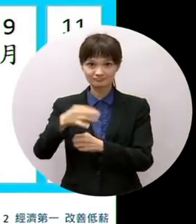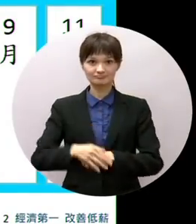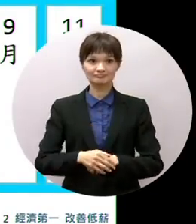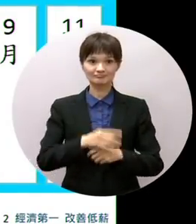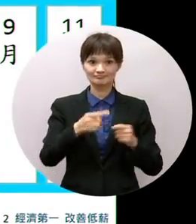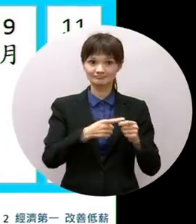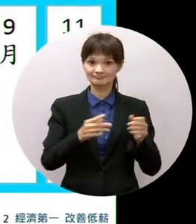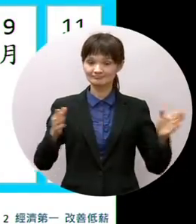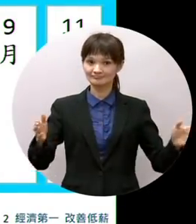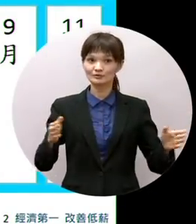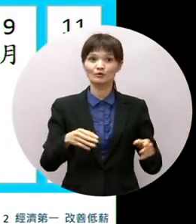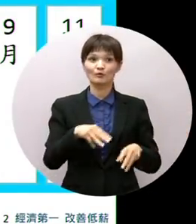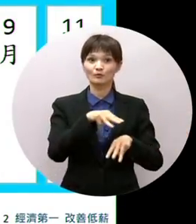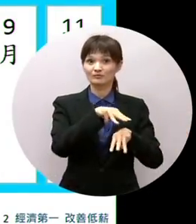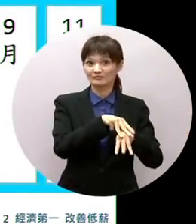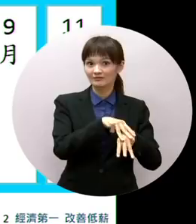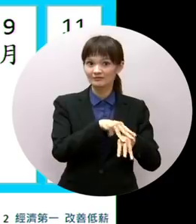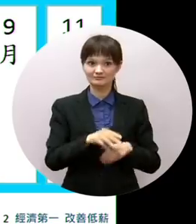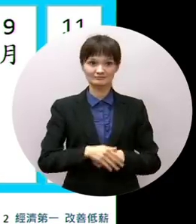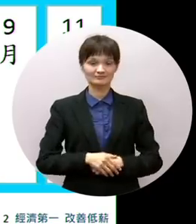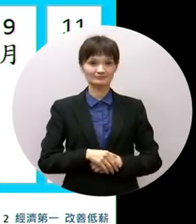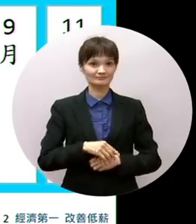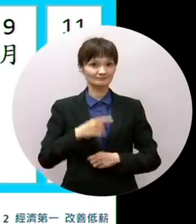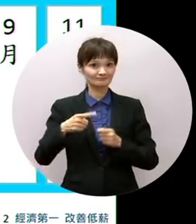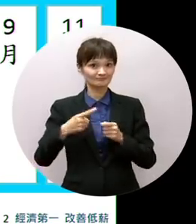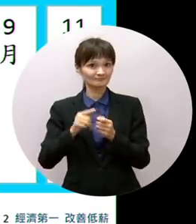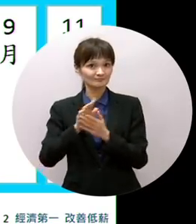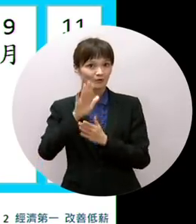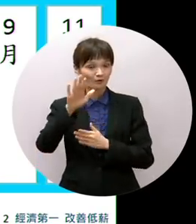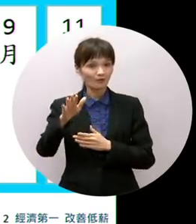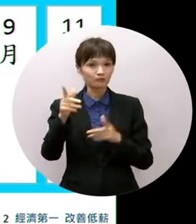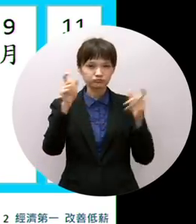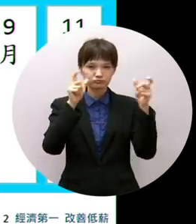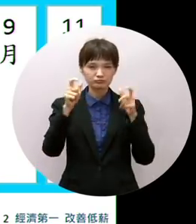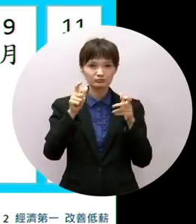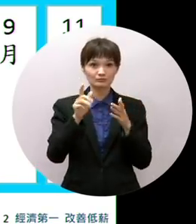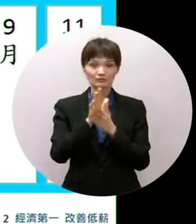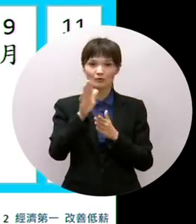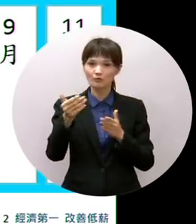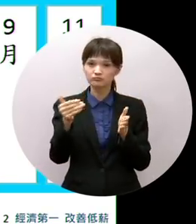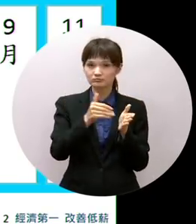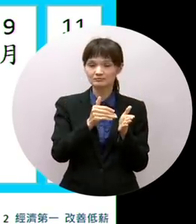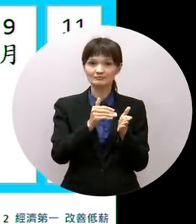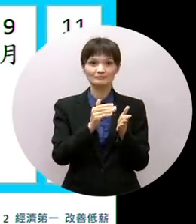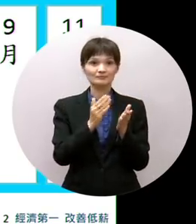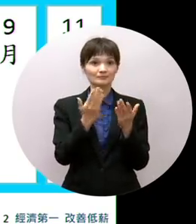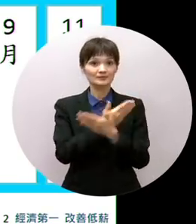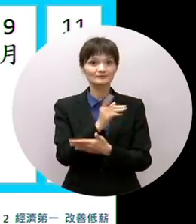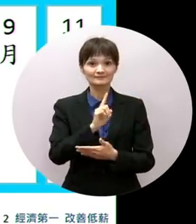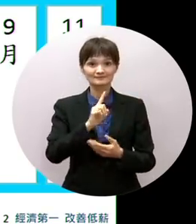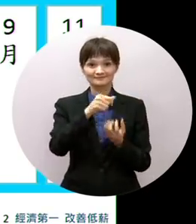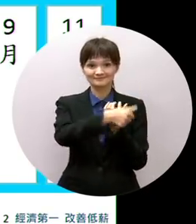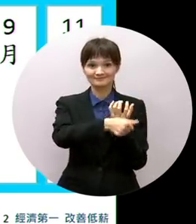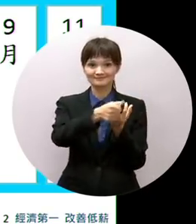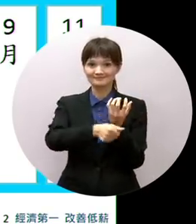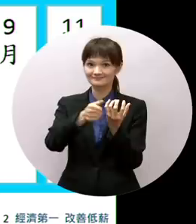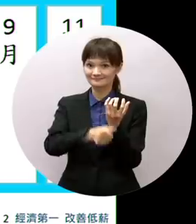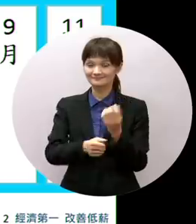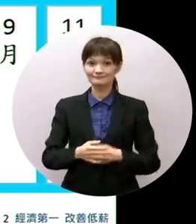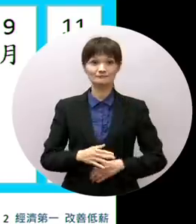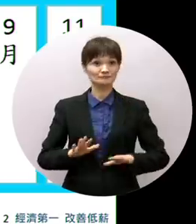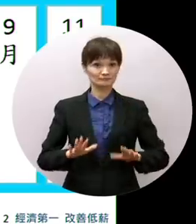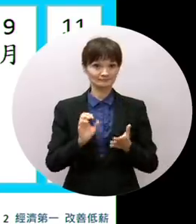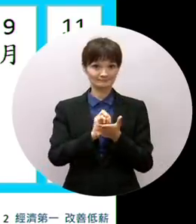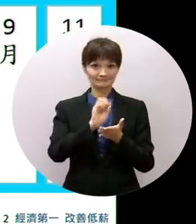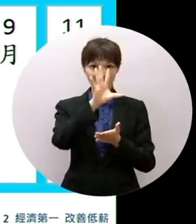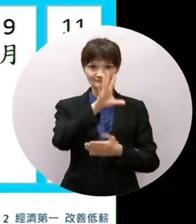枣子到年后的大概快过年时候柑橘。那跟院长报